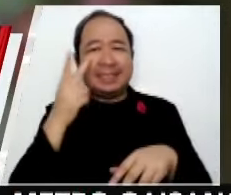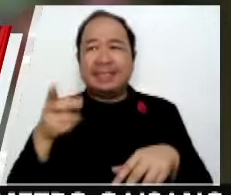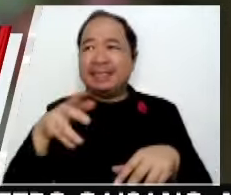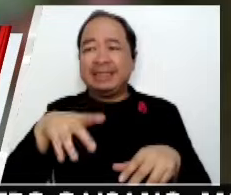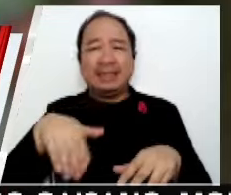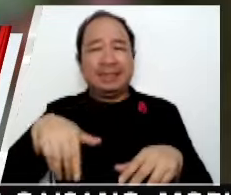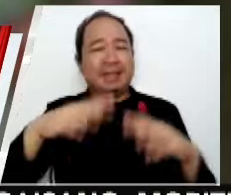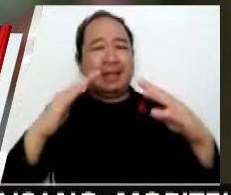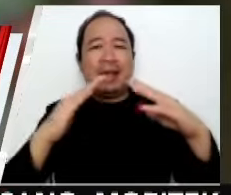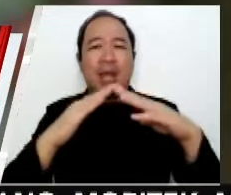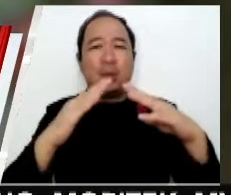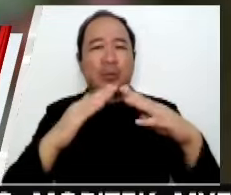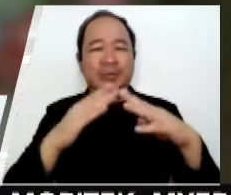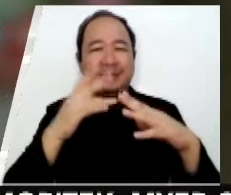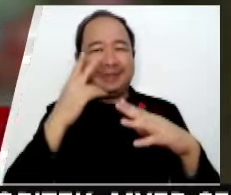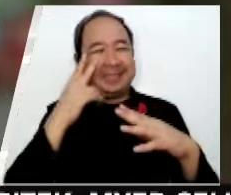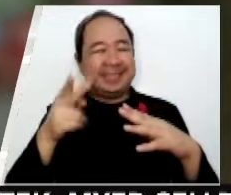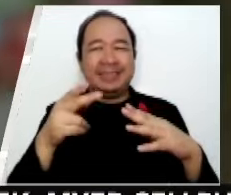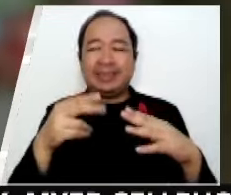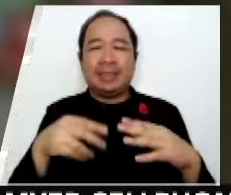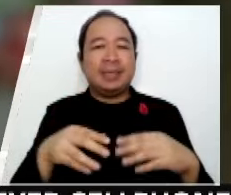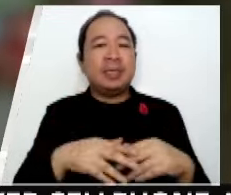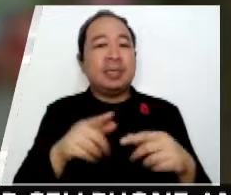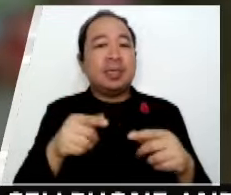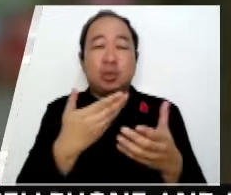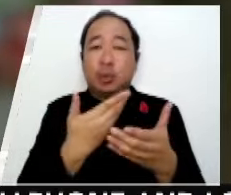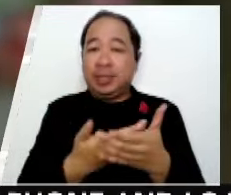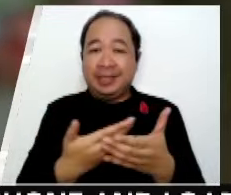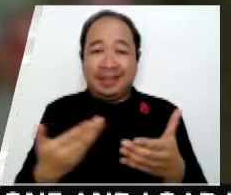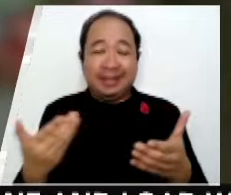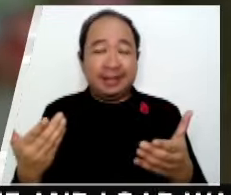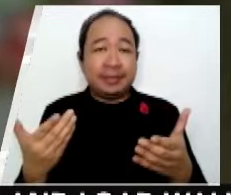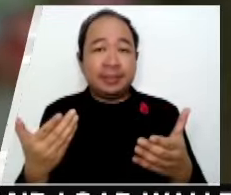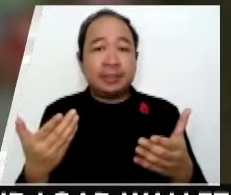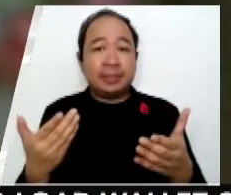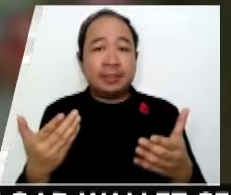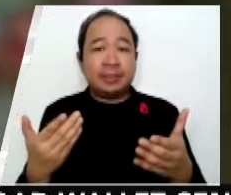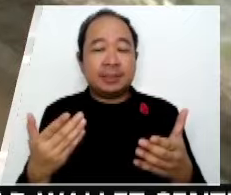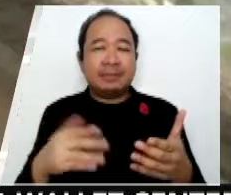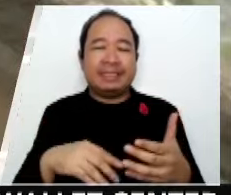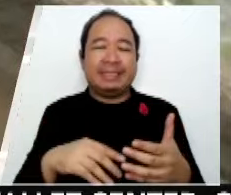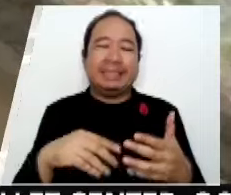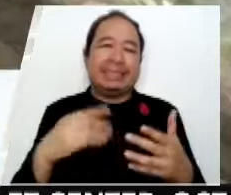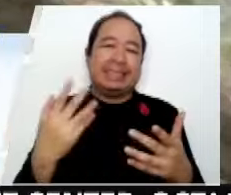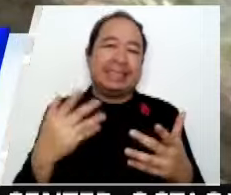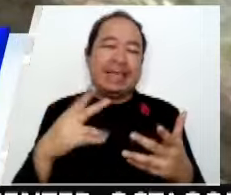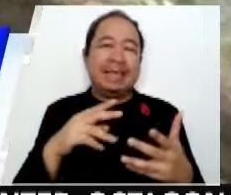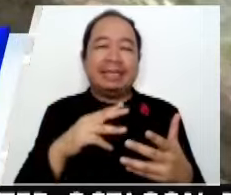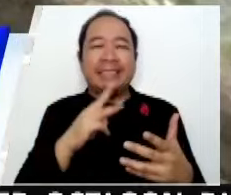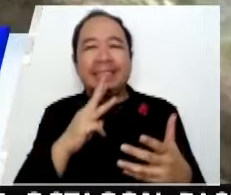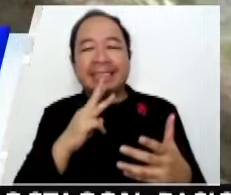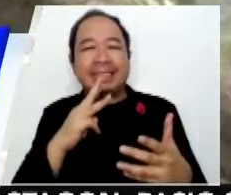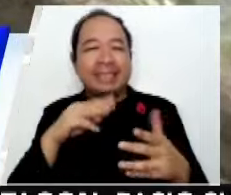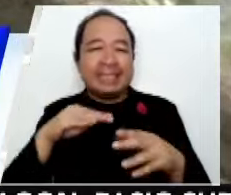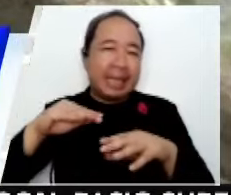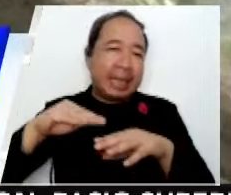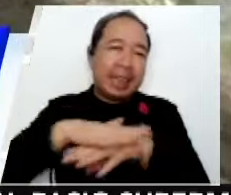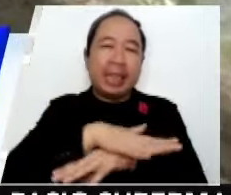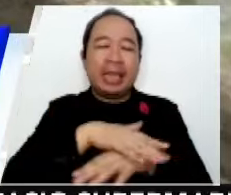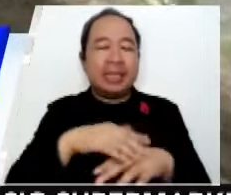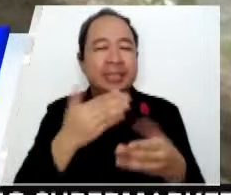namin. Yung mga gamit niyo, ma'am? Ay, nabasa po yung mga appliances. Sa monitoring ng